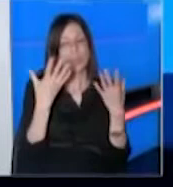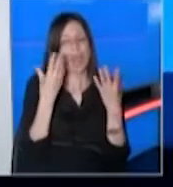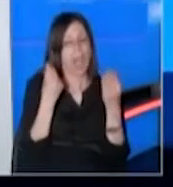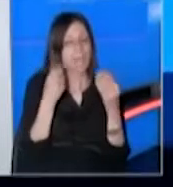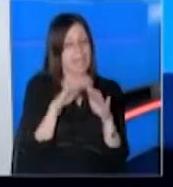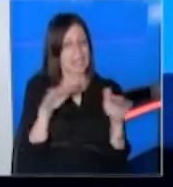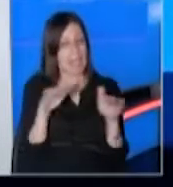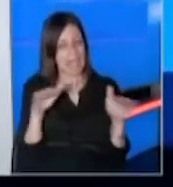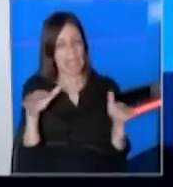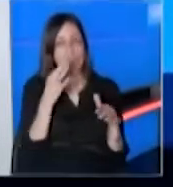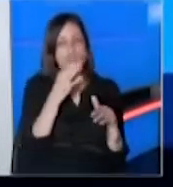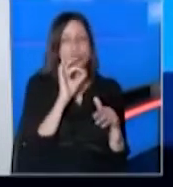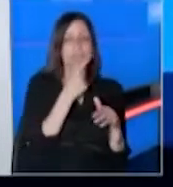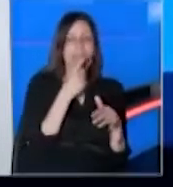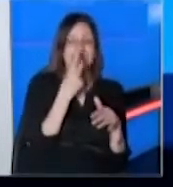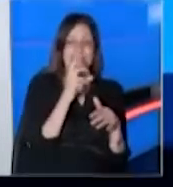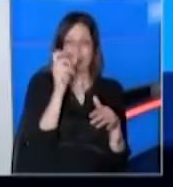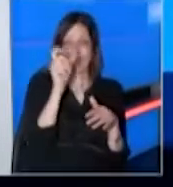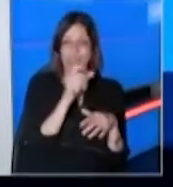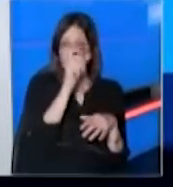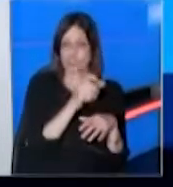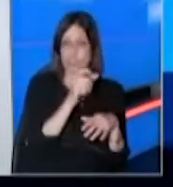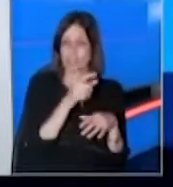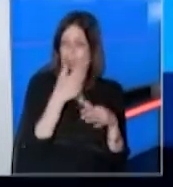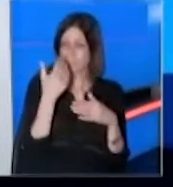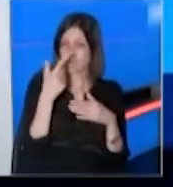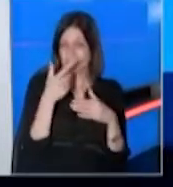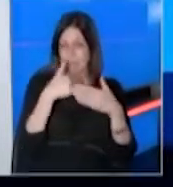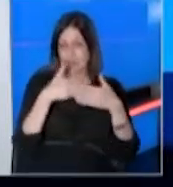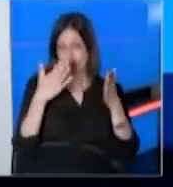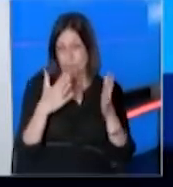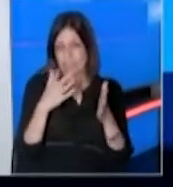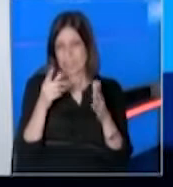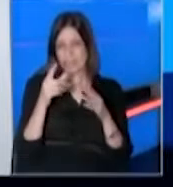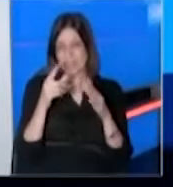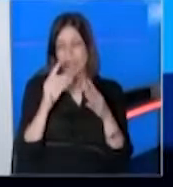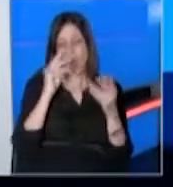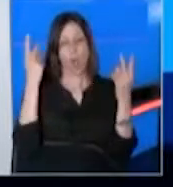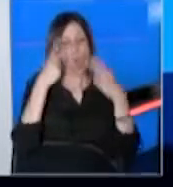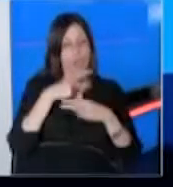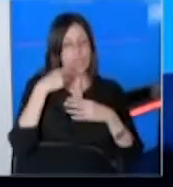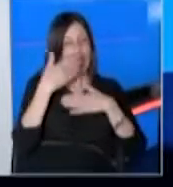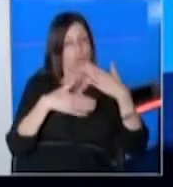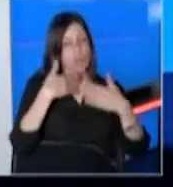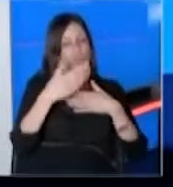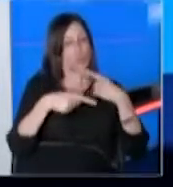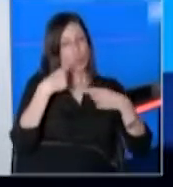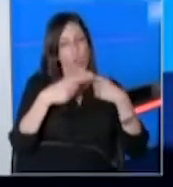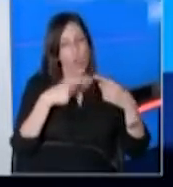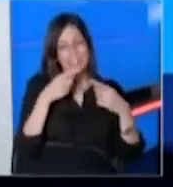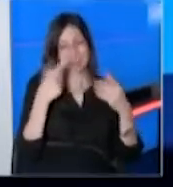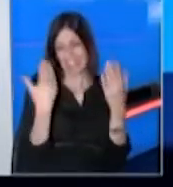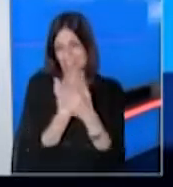קרקע ליישוב של 120 נפש, אז זה יבוא, וזה משבצת, וזה חוזה לדורות, זה אגף חדש שהמציא אותו רק לפני כמה